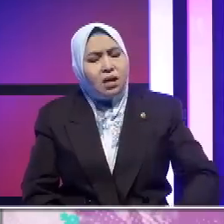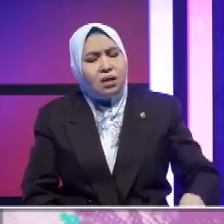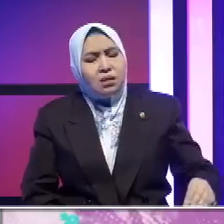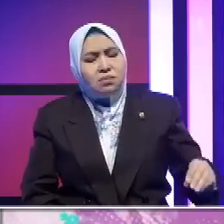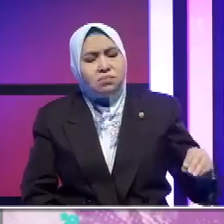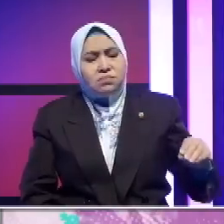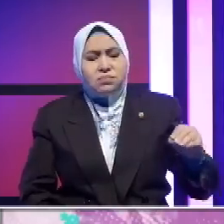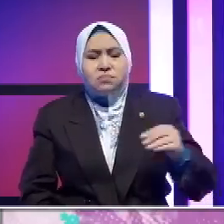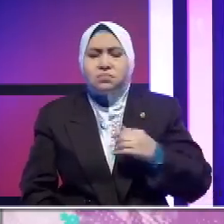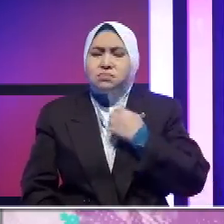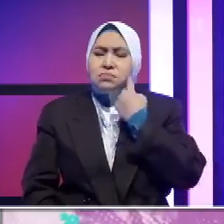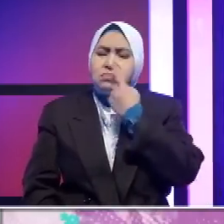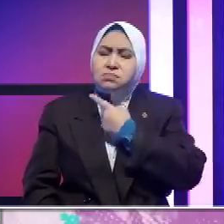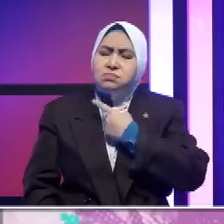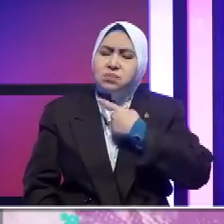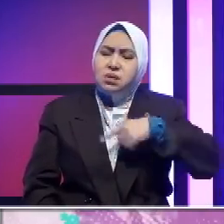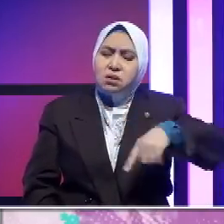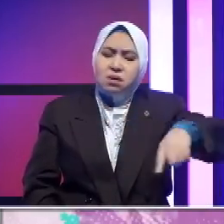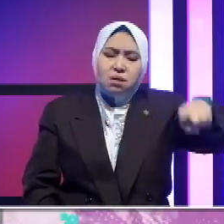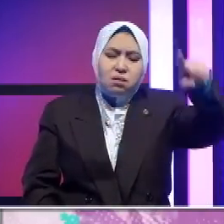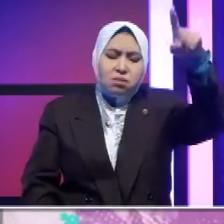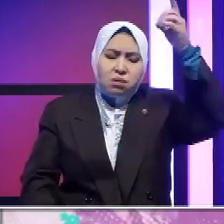يوم